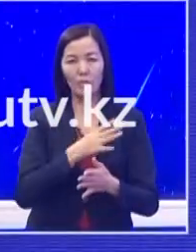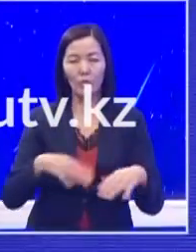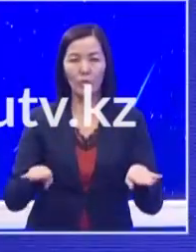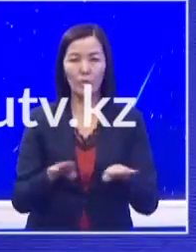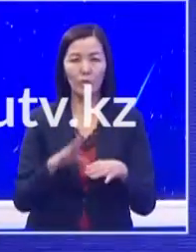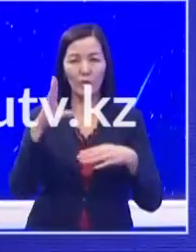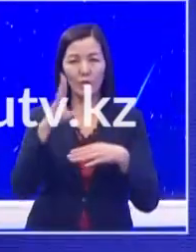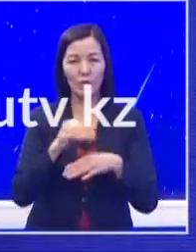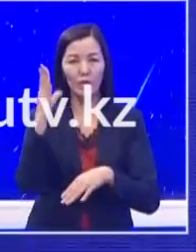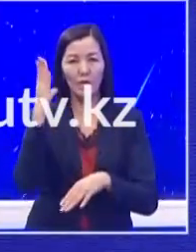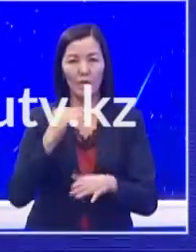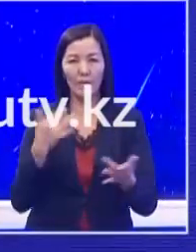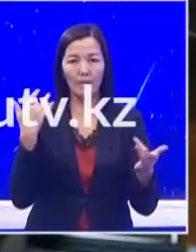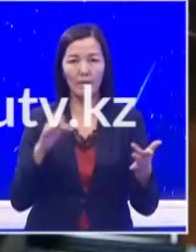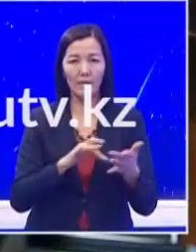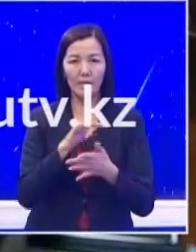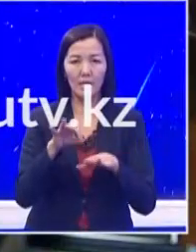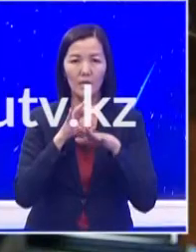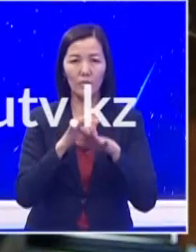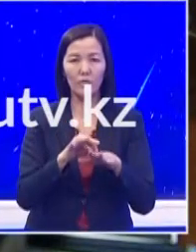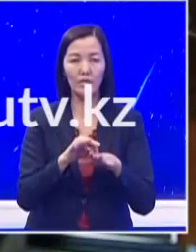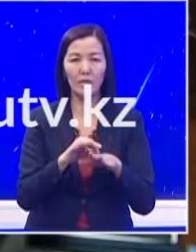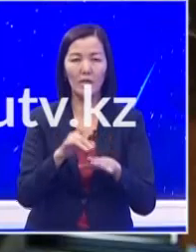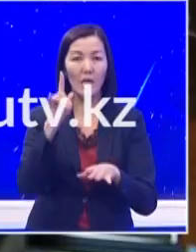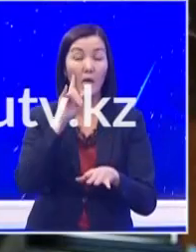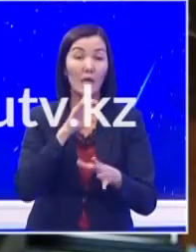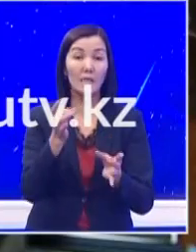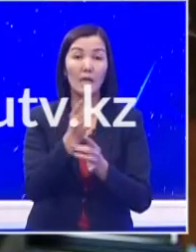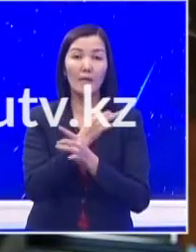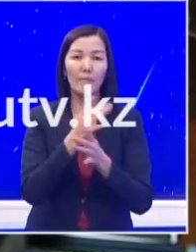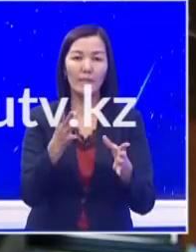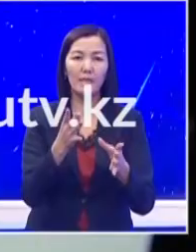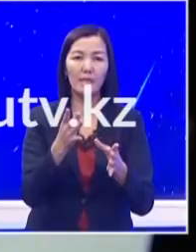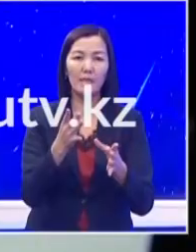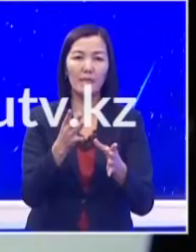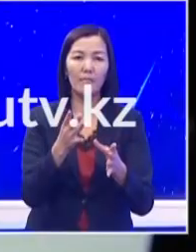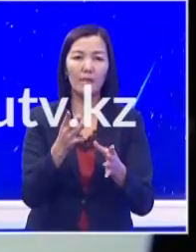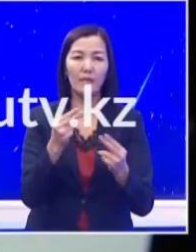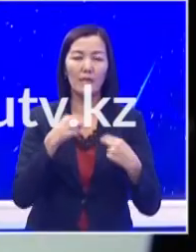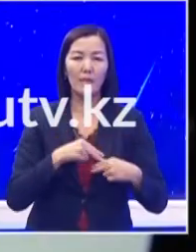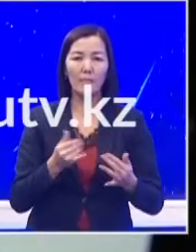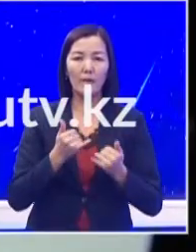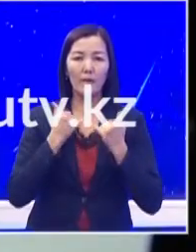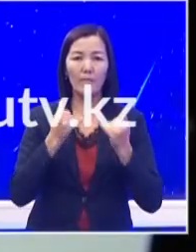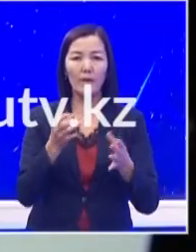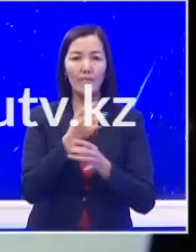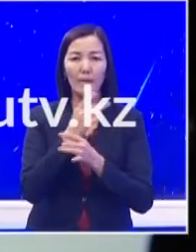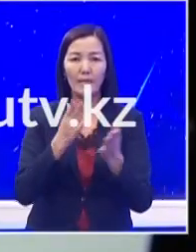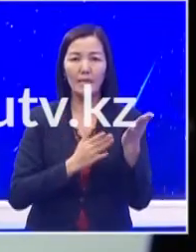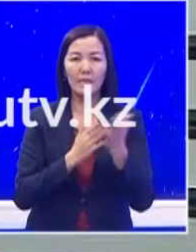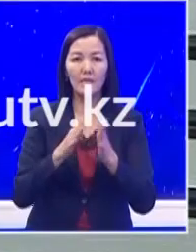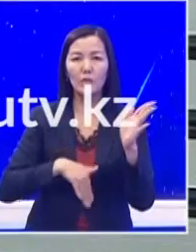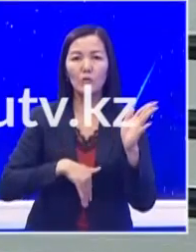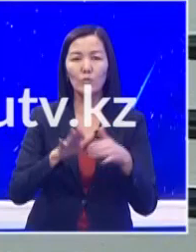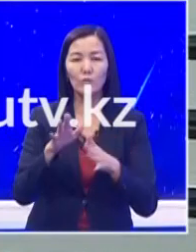осындай кештерін Алматы мен Тараз қалаларында өткізген. Қазақ мәдениеті мен руханиятына қосқан еңбегі бағаланып, мәдениет саласының үздігі